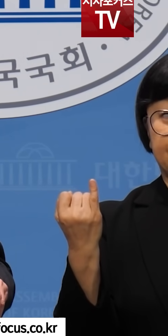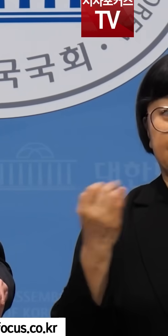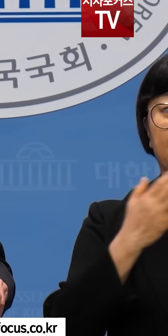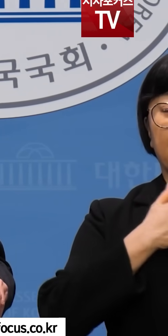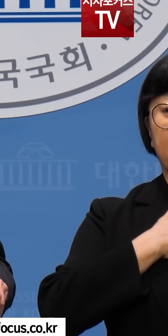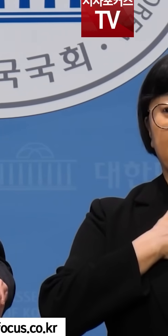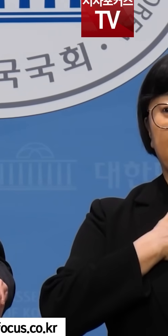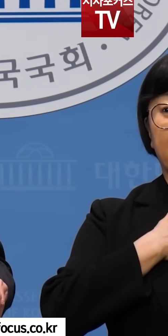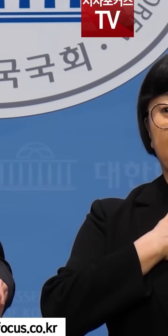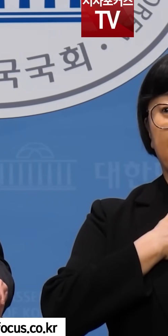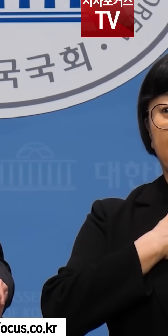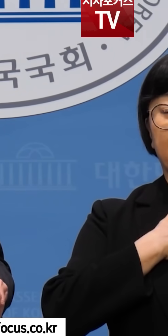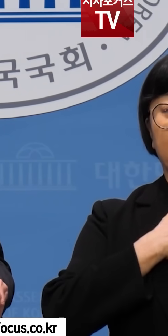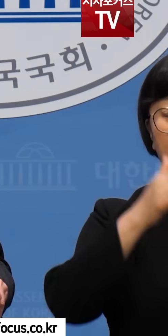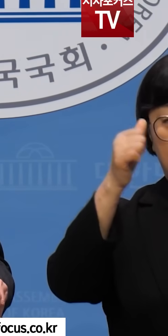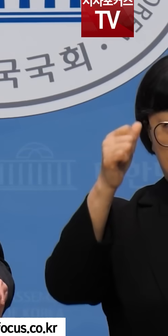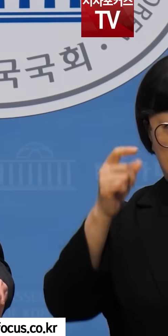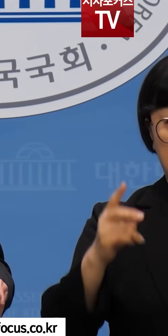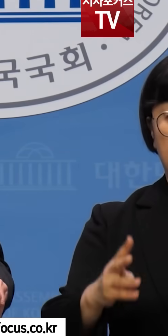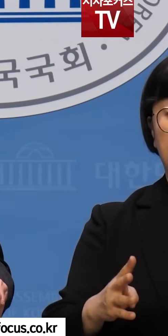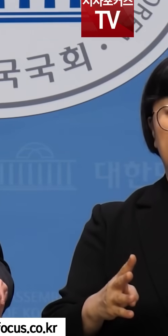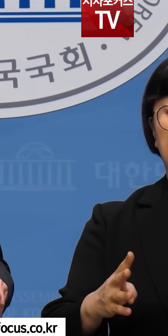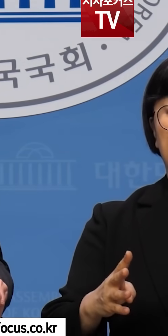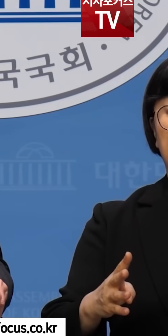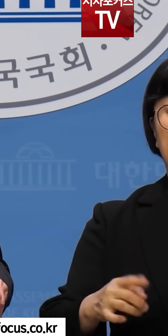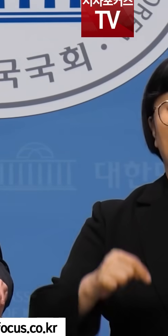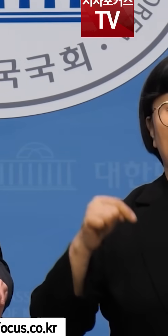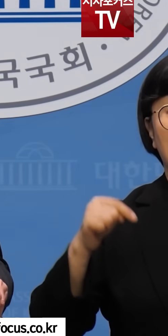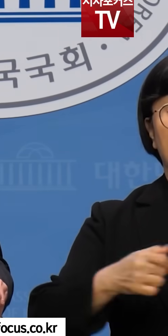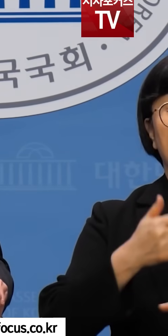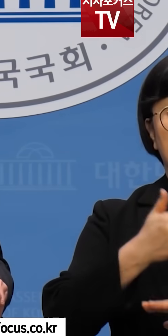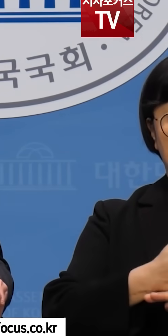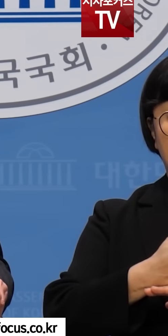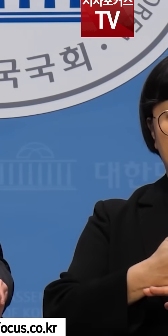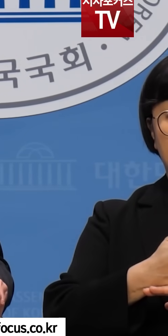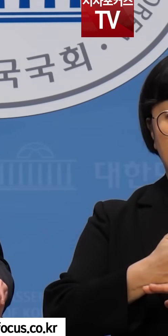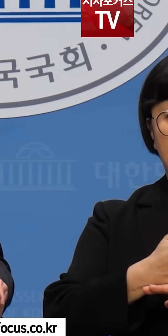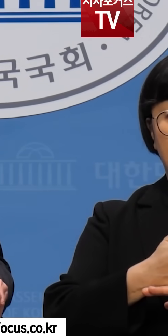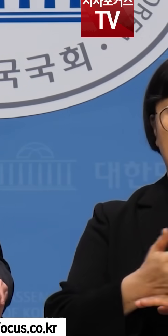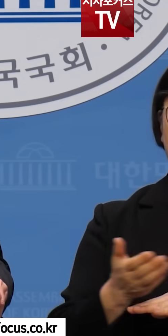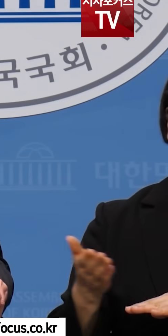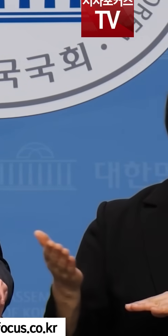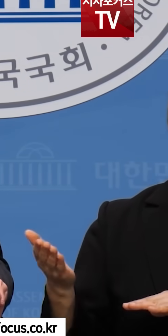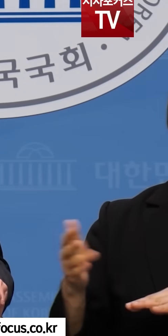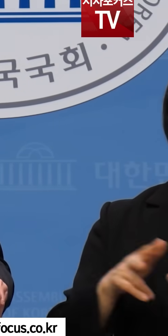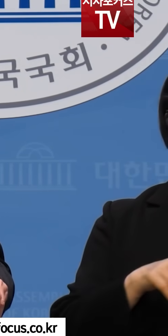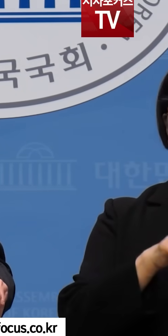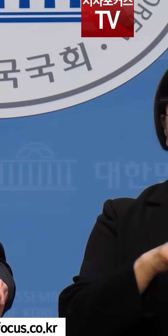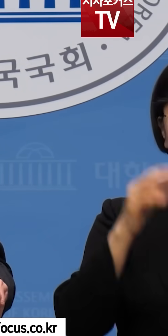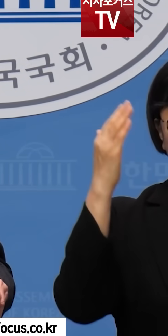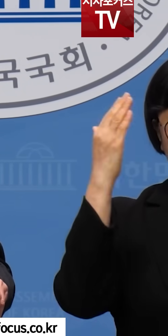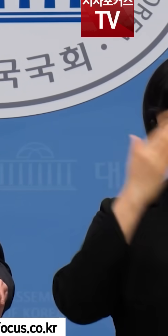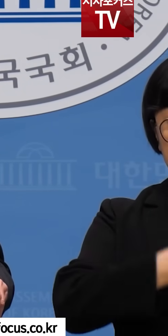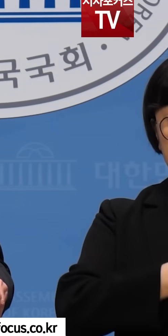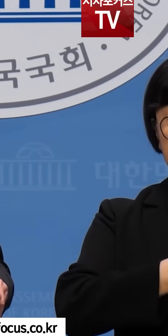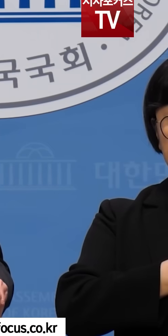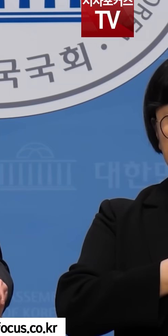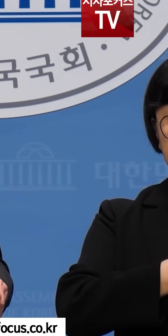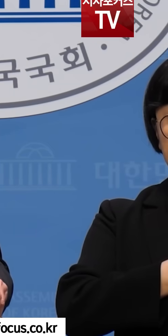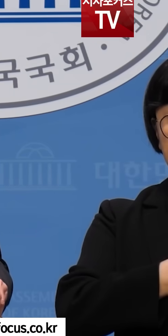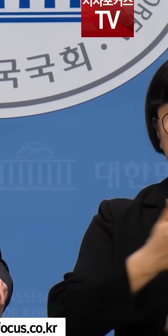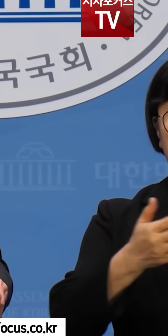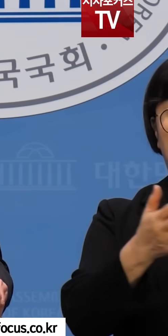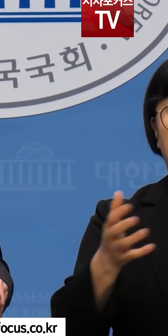저하고 여러 차례 논의한 결과 김연아 후보께서 깨끗하게